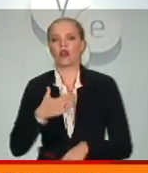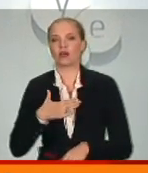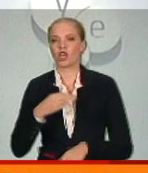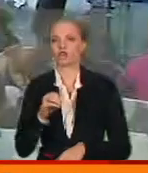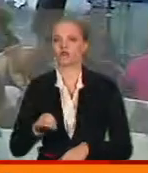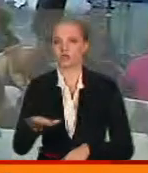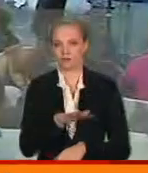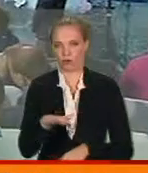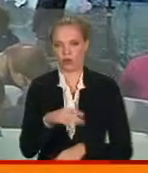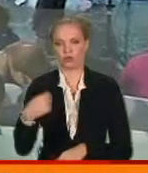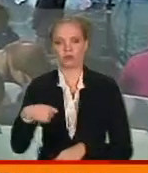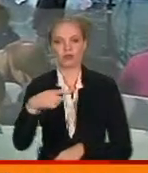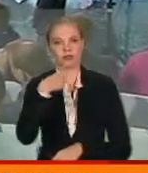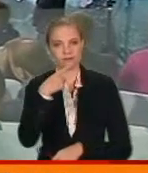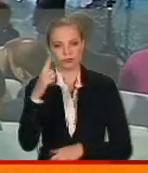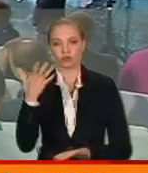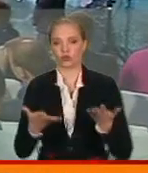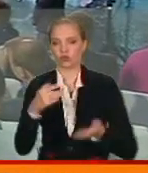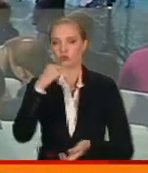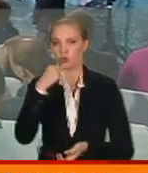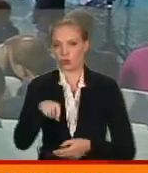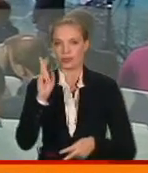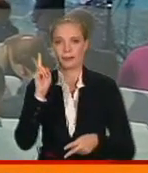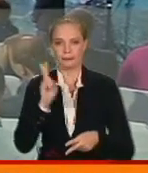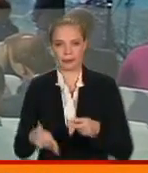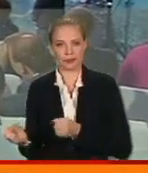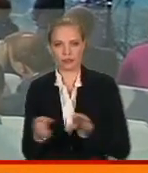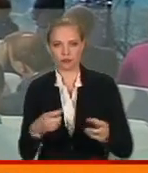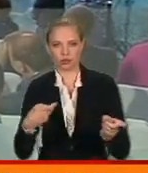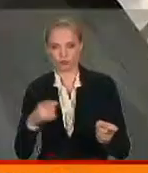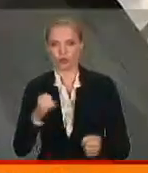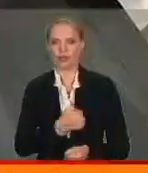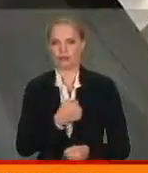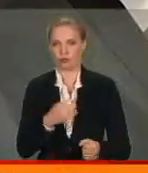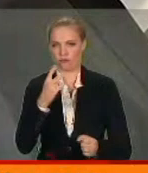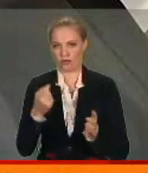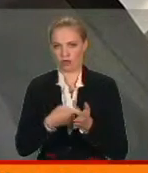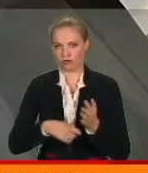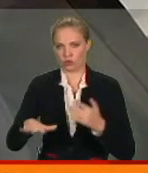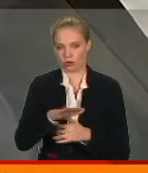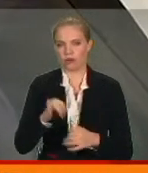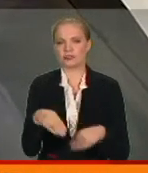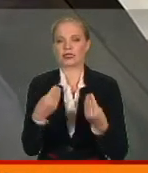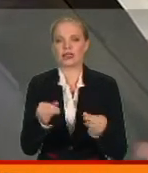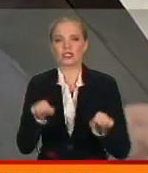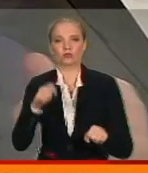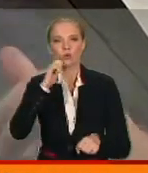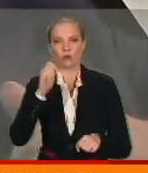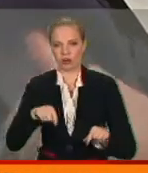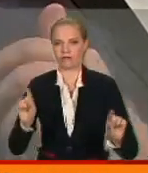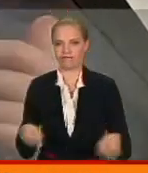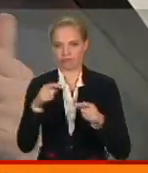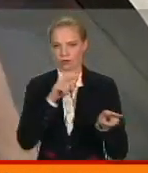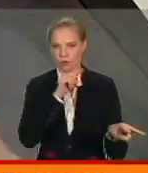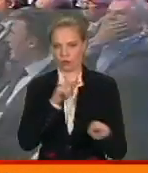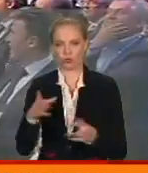європейську президент наголошує якщо Росія припинить постачати зброю і військовиків на Донбас та дасть змогу Україні повернути